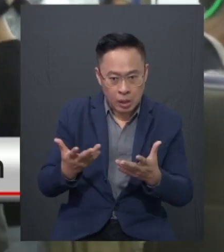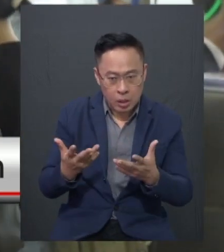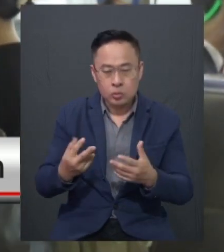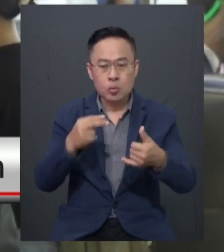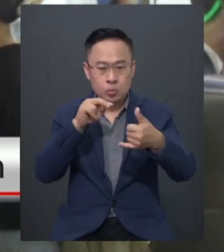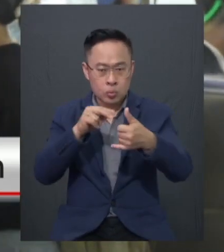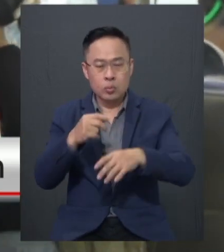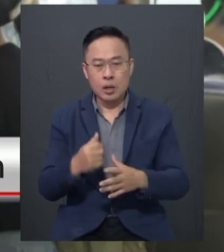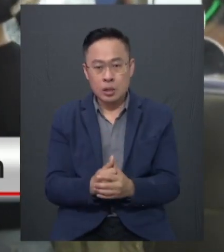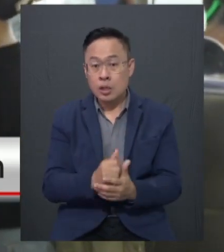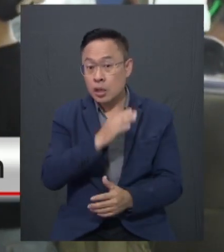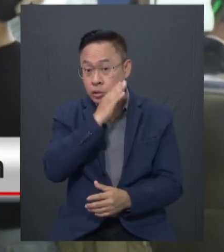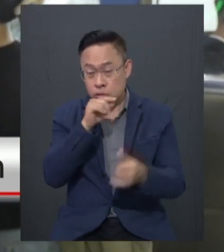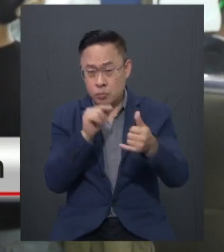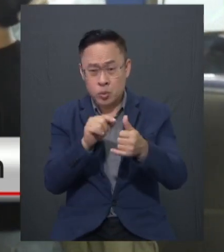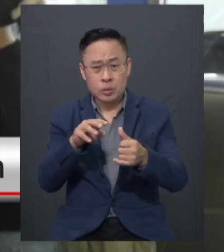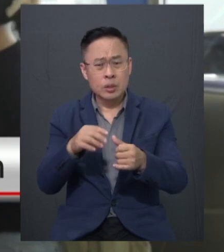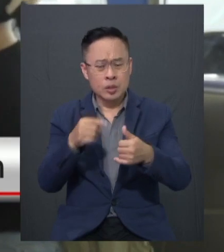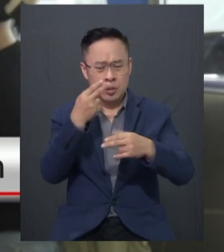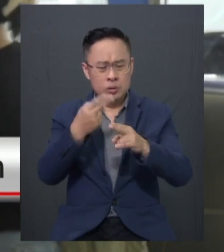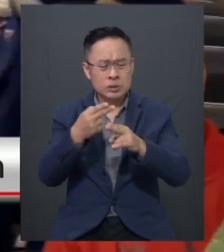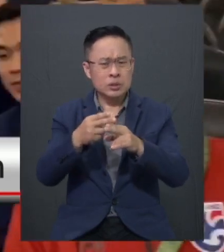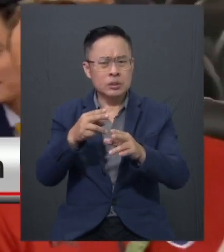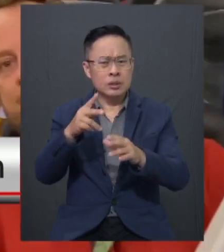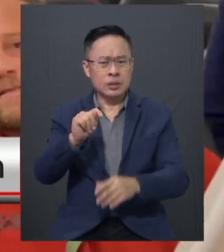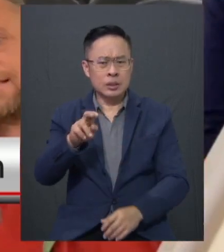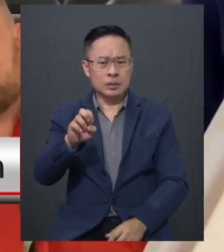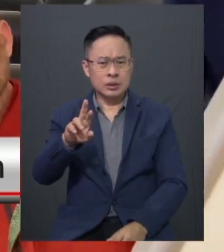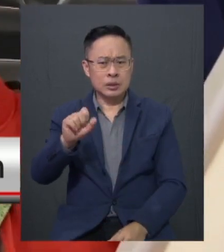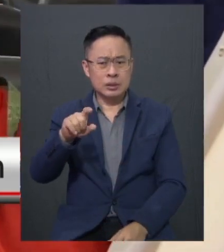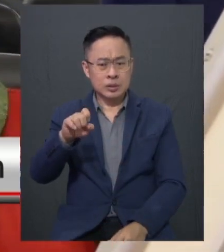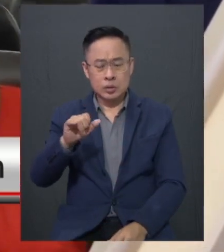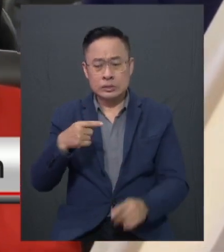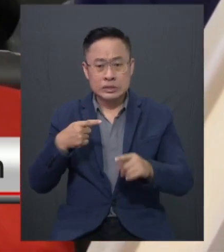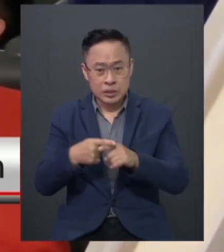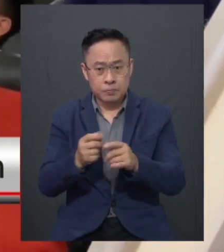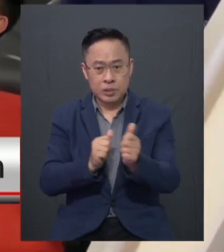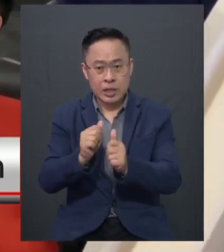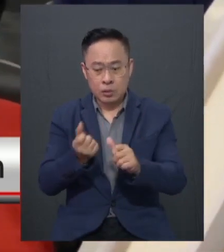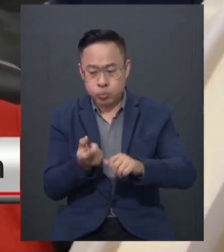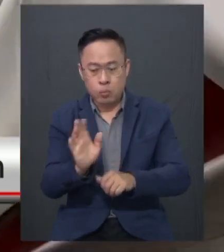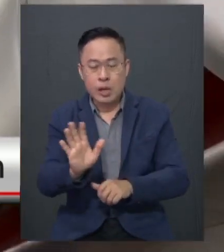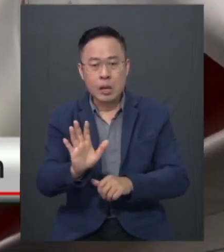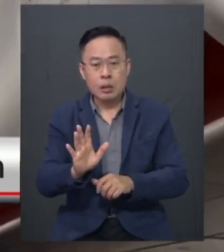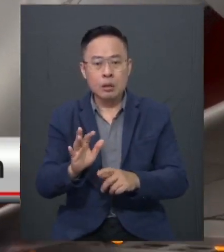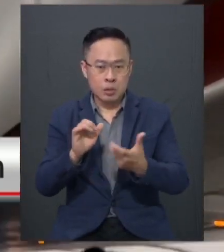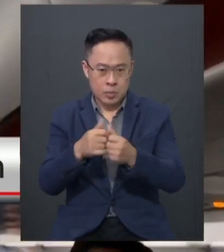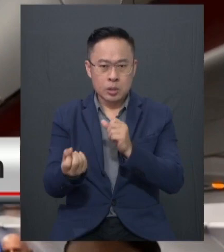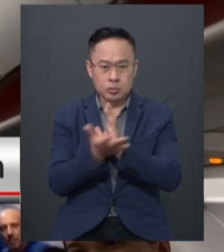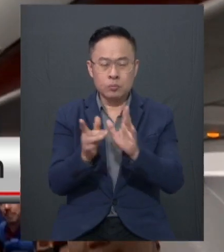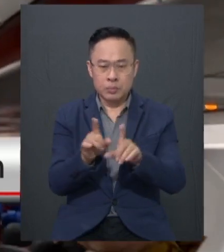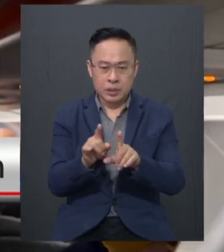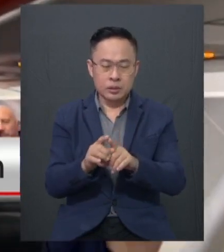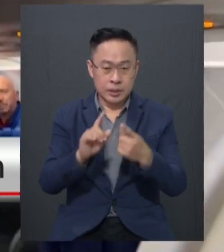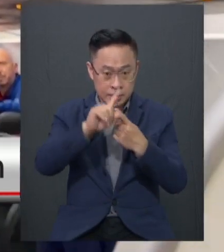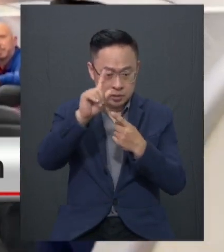ได้หรือเปล่าถ้าขาดพี่มุ้ยไปในแดนหน้านี่โอ้โหน่าจะเป็นงานเหนื่อยของเราเหมือนกันนะครับส่วนเรื่องสภาพสนามของเวียดนาม